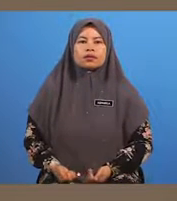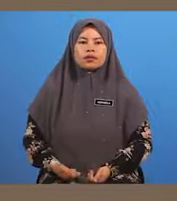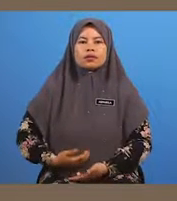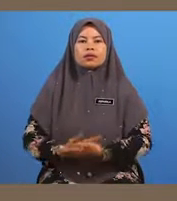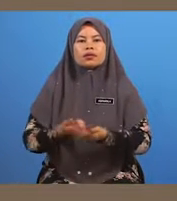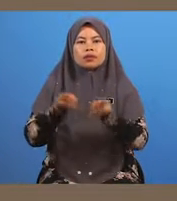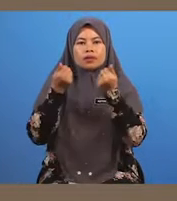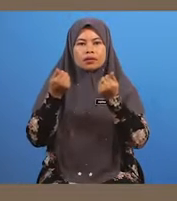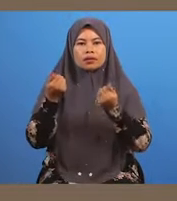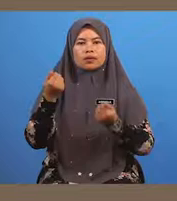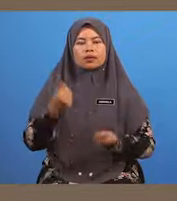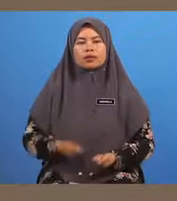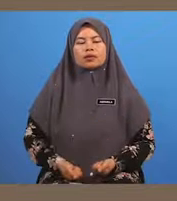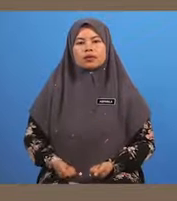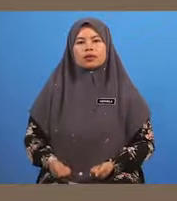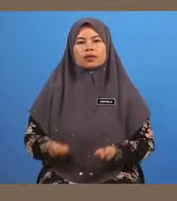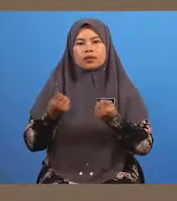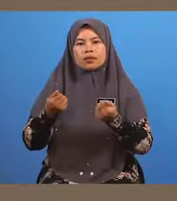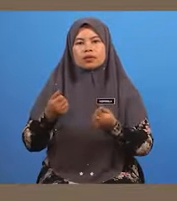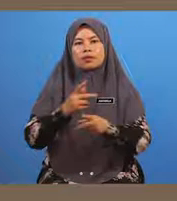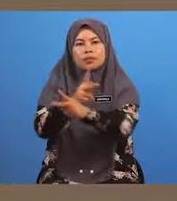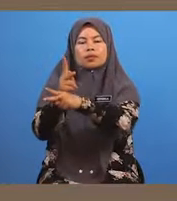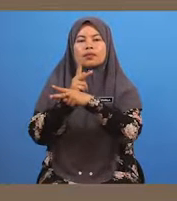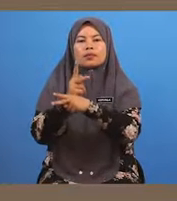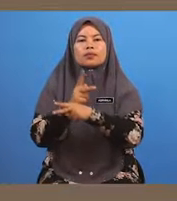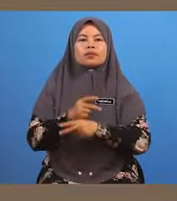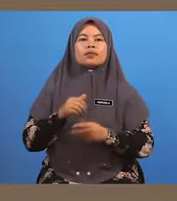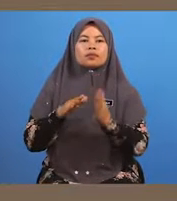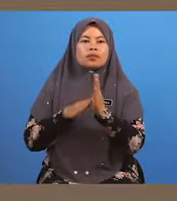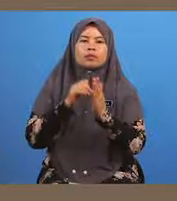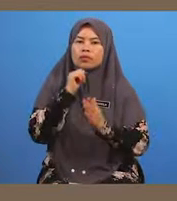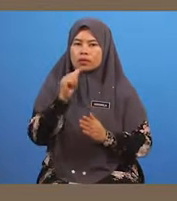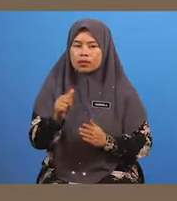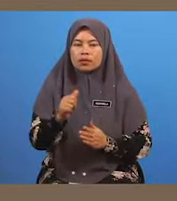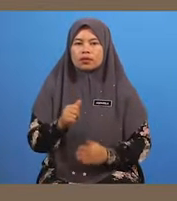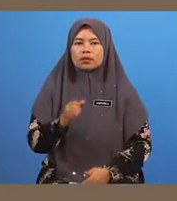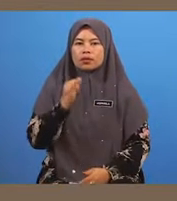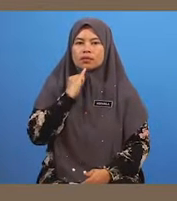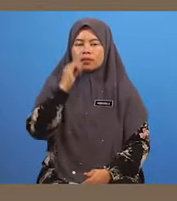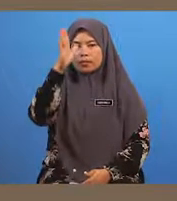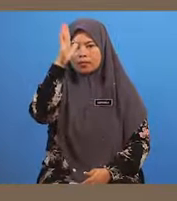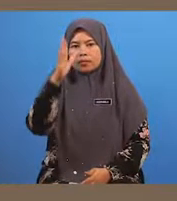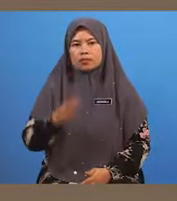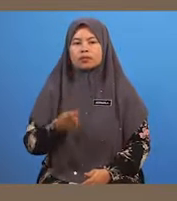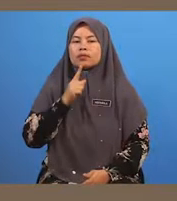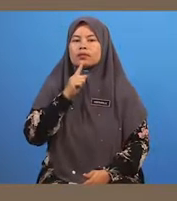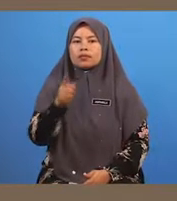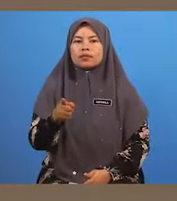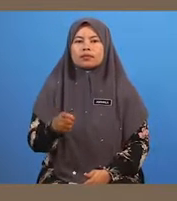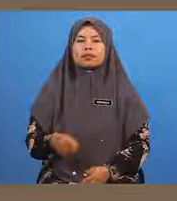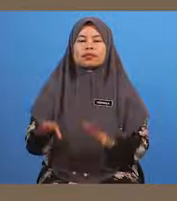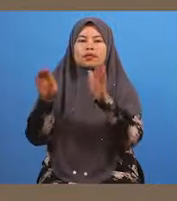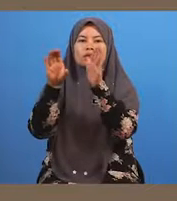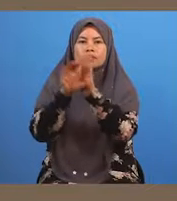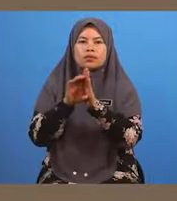oleh bukan ibu bapa kandungnya. Contohnya, ini ialah Ibrahim. Ibrahim merupakan anak